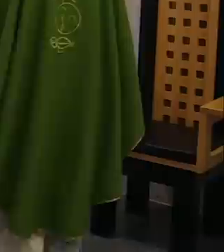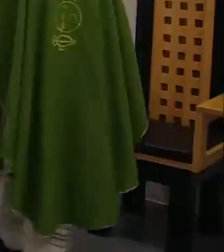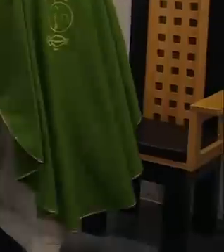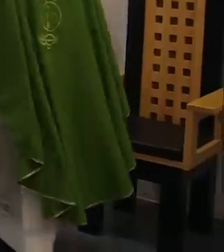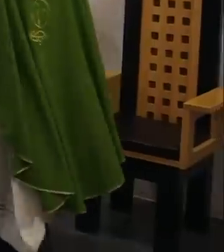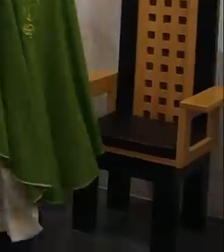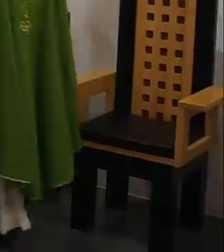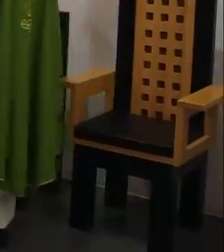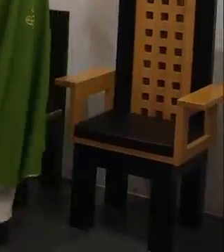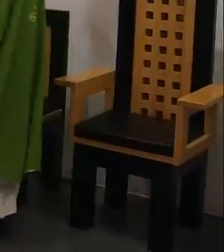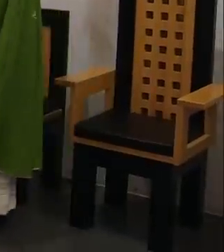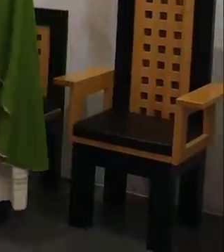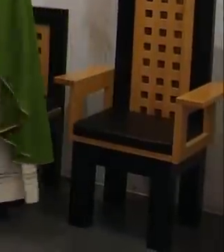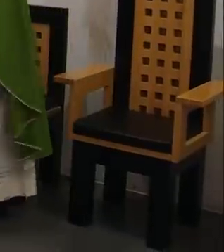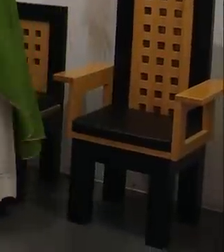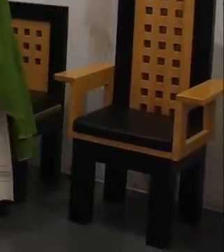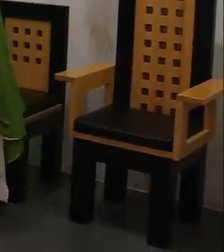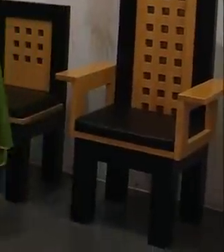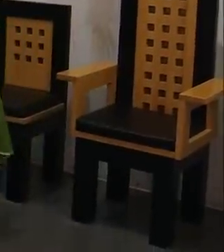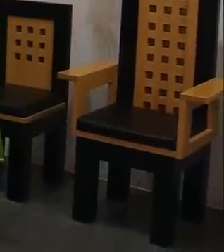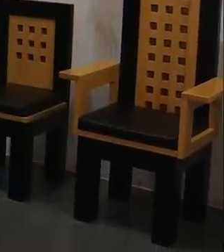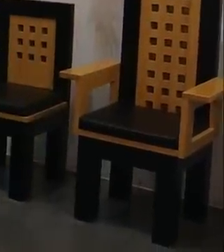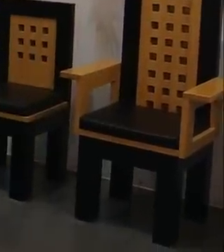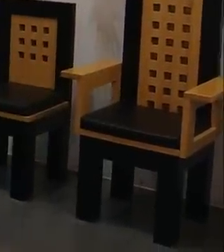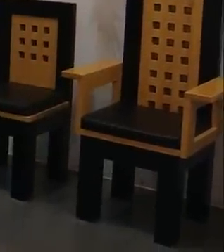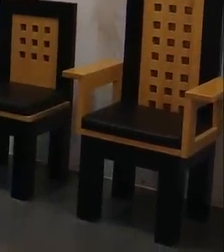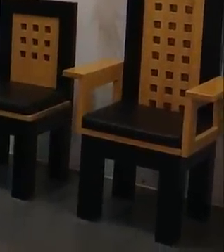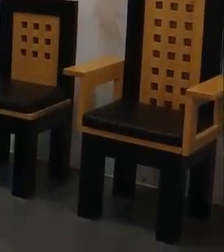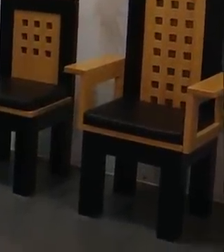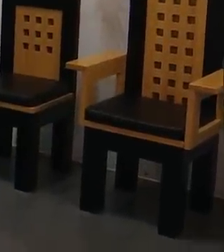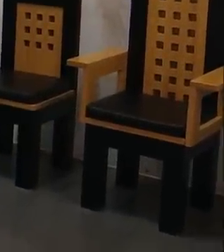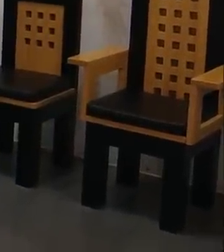nim-xirrit Tul-ħajti lej-luna